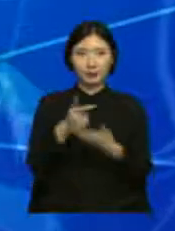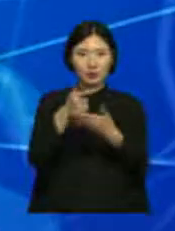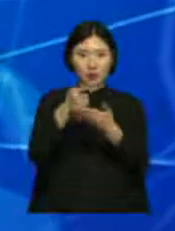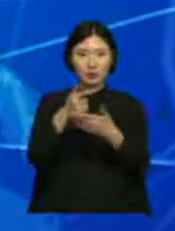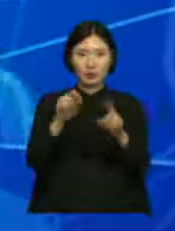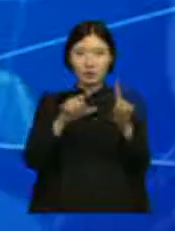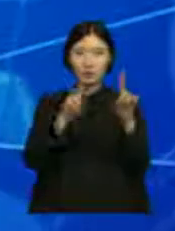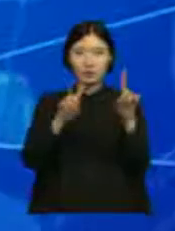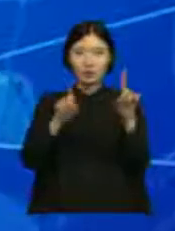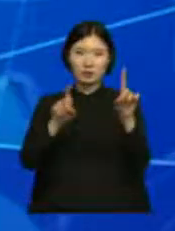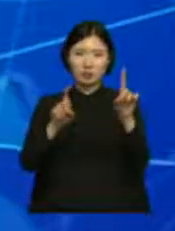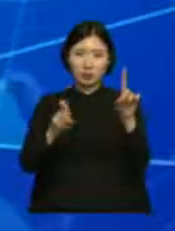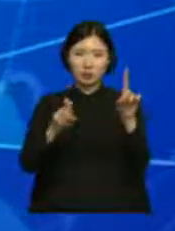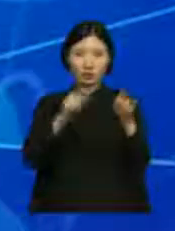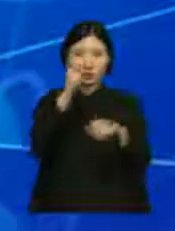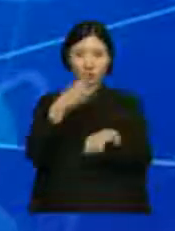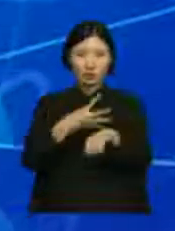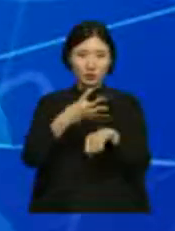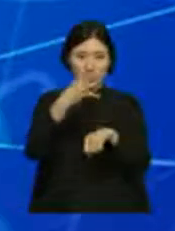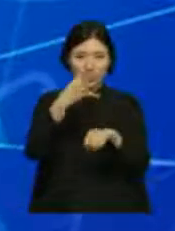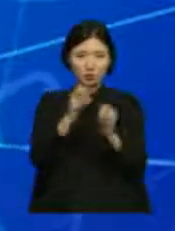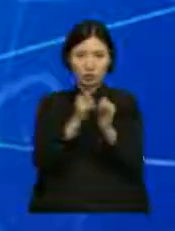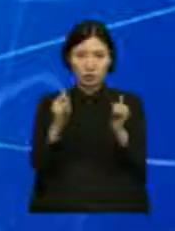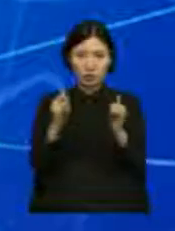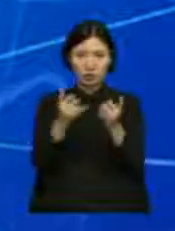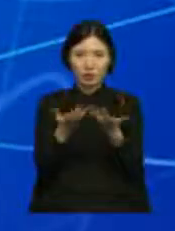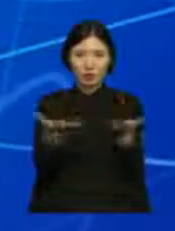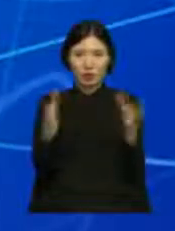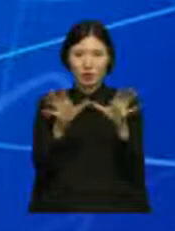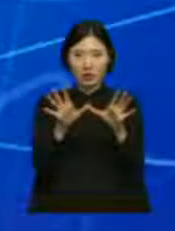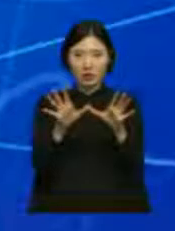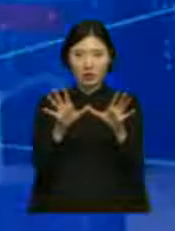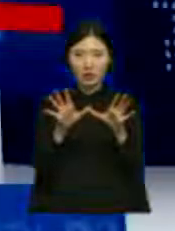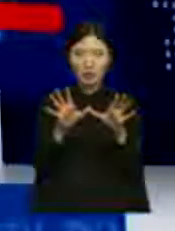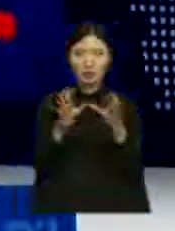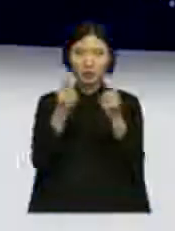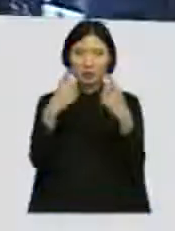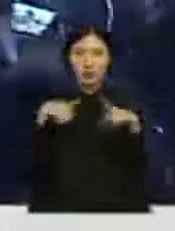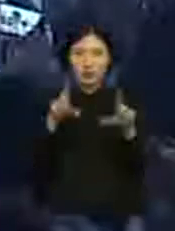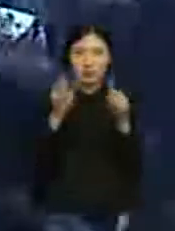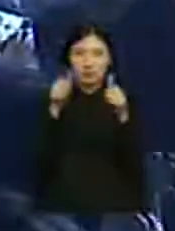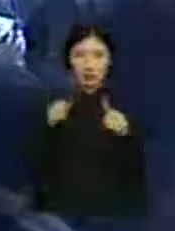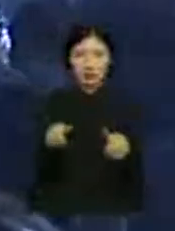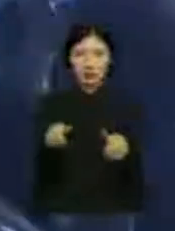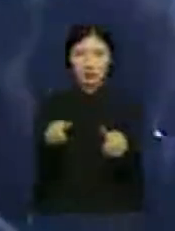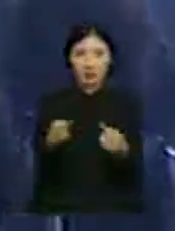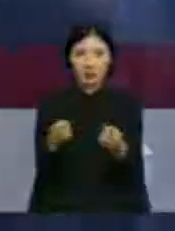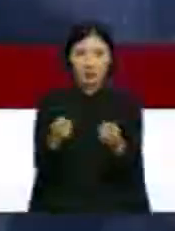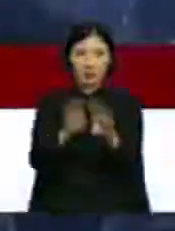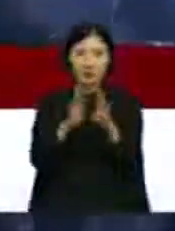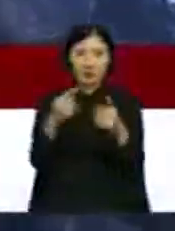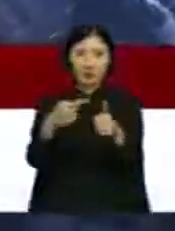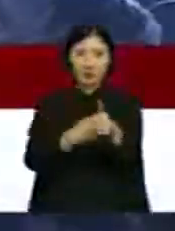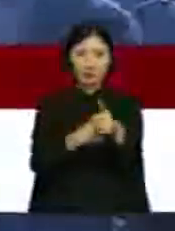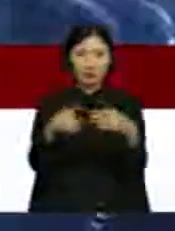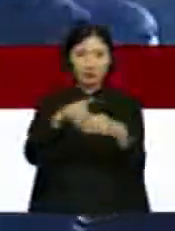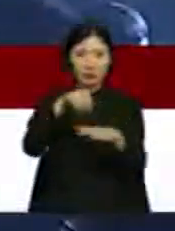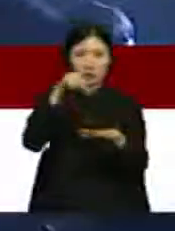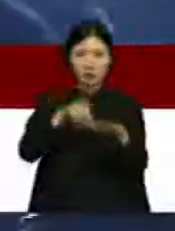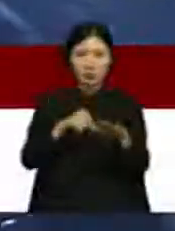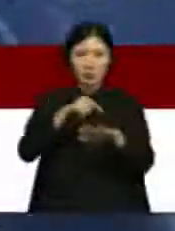노원구도 1월 11일 오후 4시 노원구민회관에서 신년 인사회를 엽니다. 자연과 문화